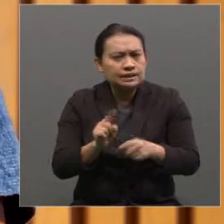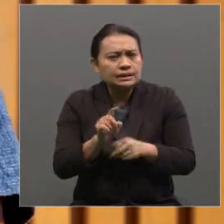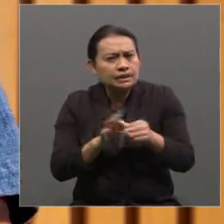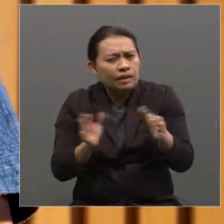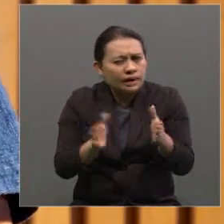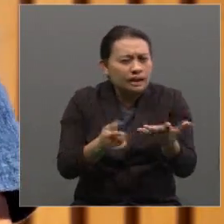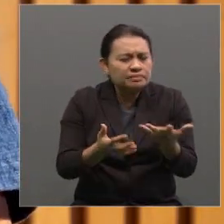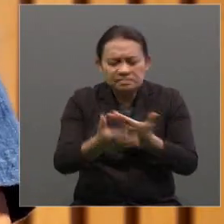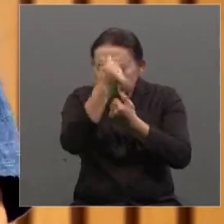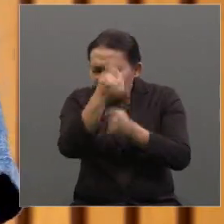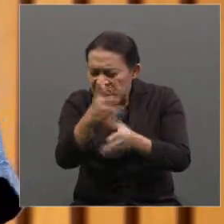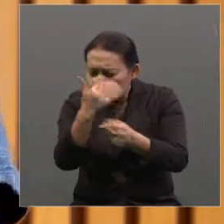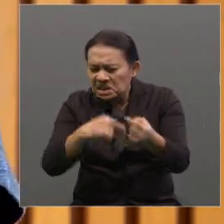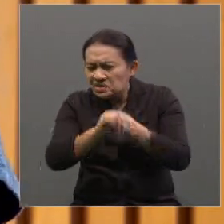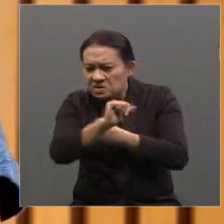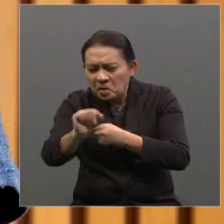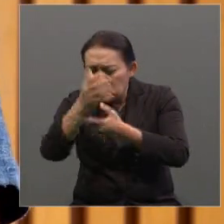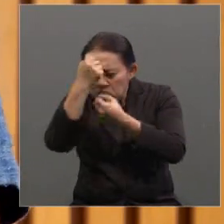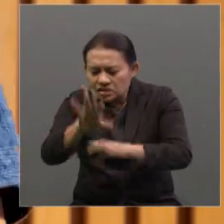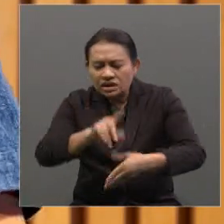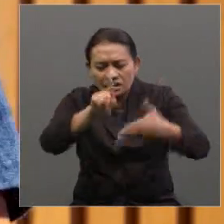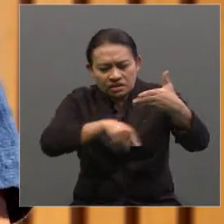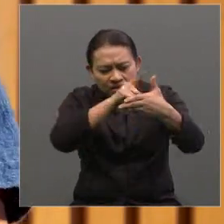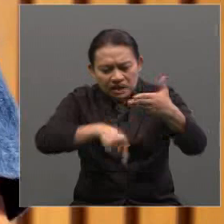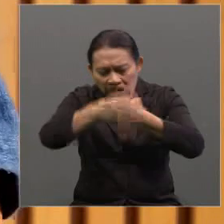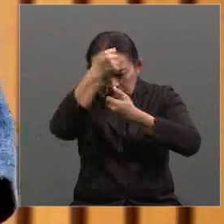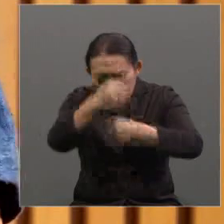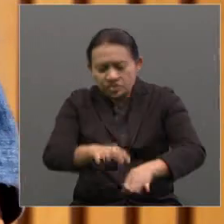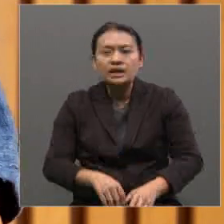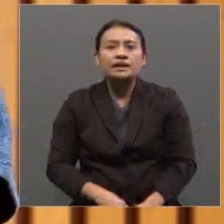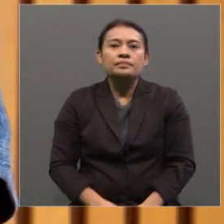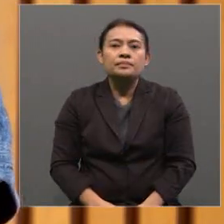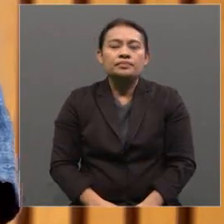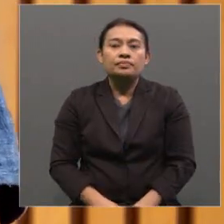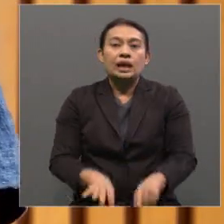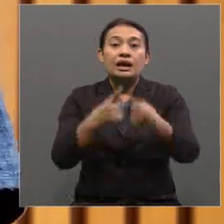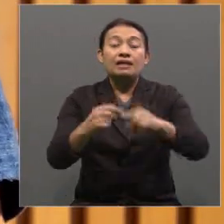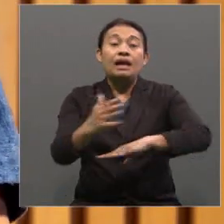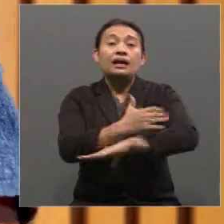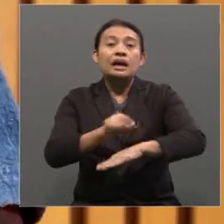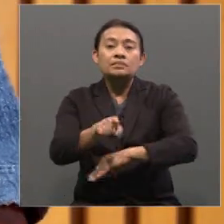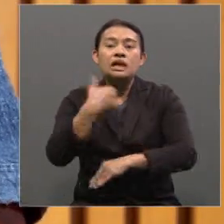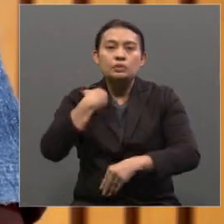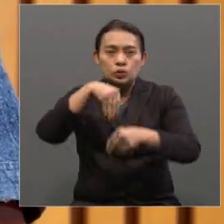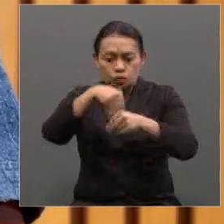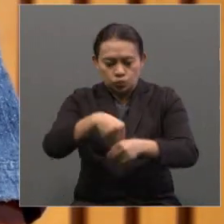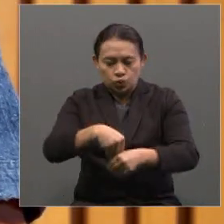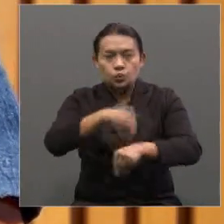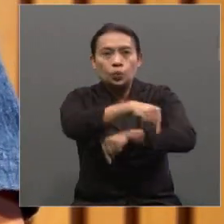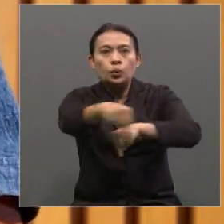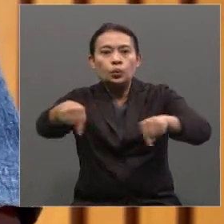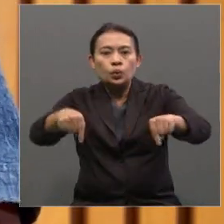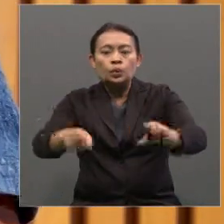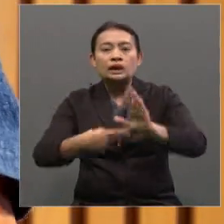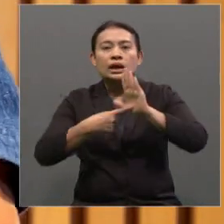ไม่คือไม่สนใจส.ส.ไม่สนใจการเลือกตั้งโน่นนี่นั่นแต่การเมืองมันอยู่ในทุกมิติเราสังเกตไหมครับว่าในยุคของ